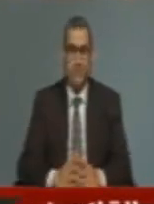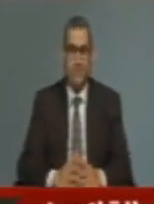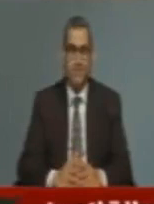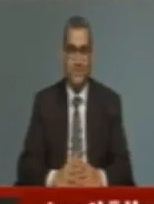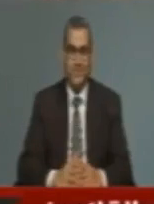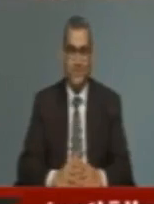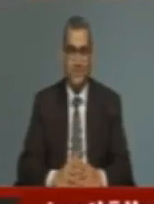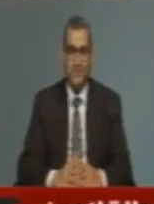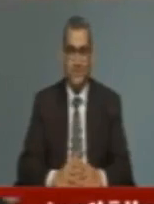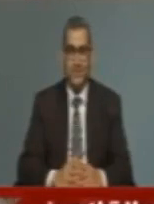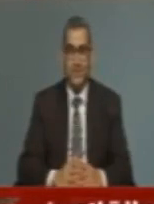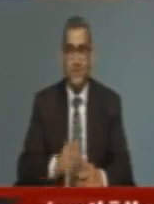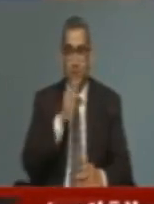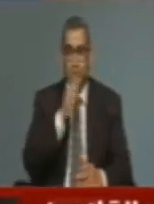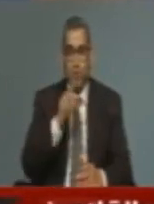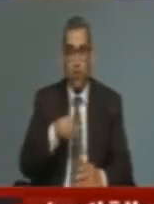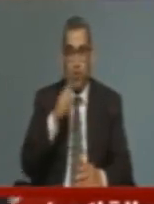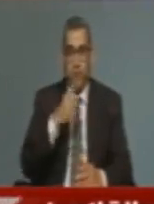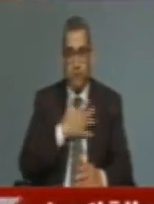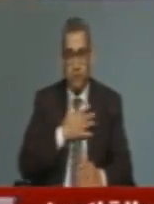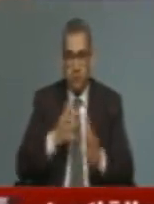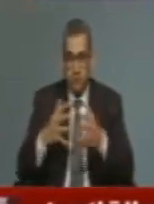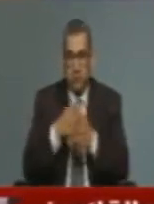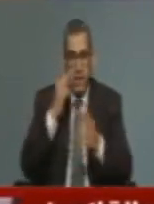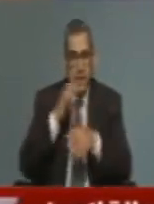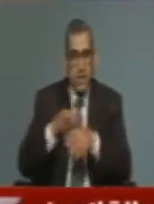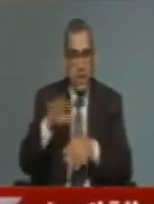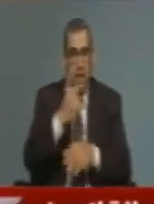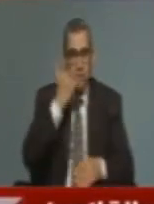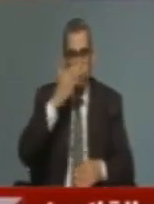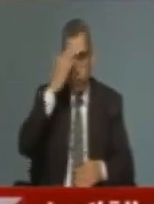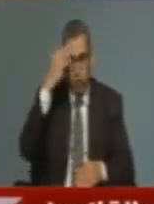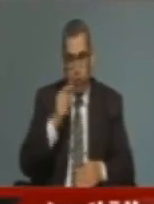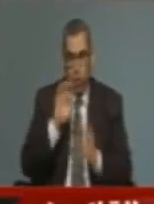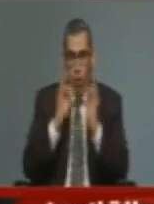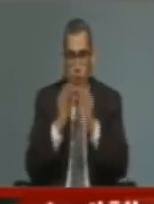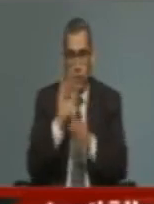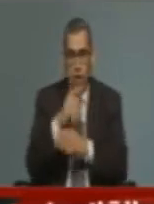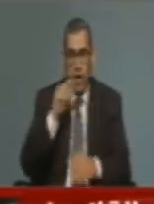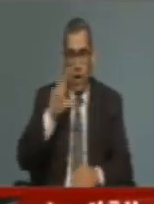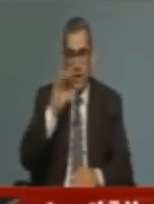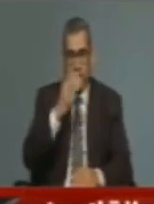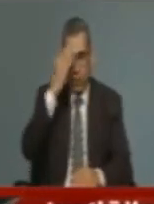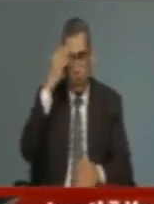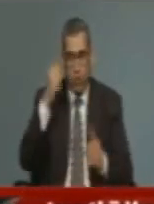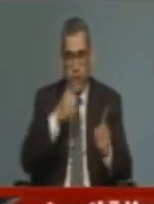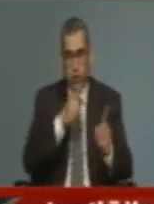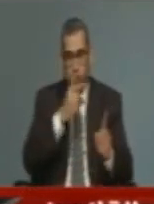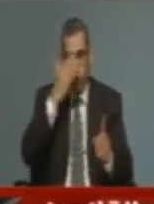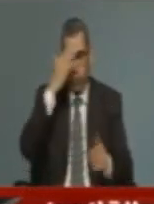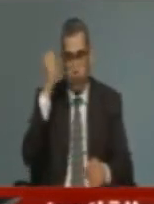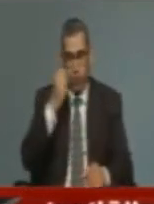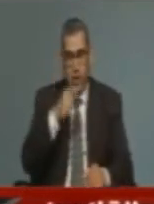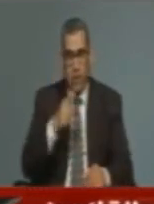وفي ختام يوم مليان بالدفء والمشاعر الإنسانية الجميلة بنشكر رب الأسرة ورئيس الجمهورية السيد الرئيس عبد الفتاح السيسي على